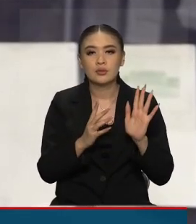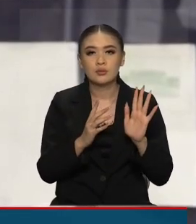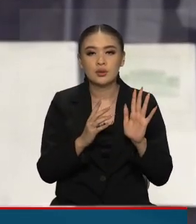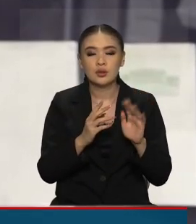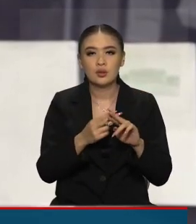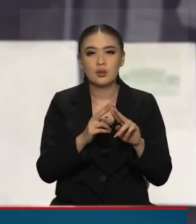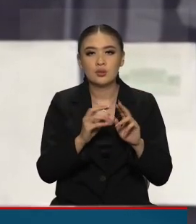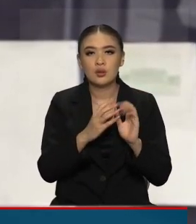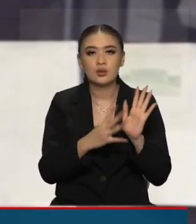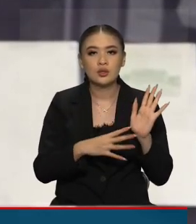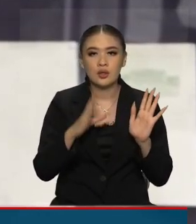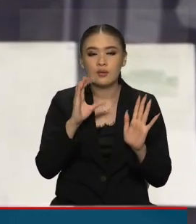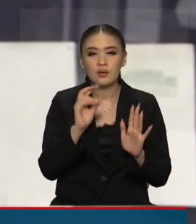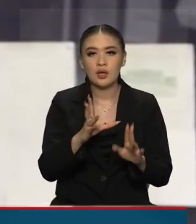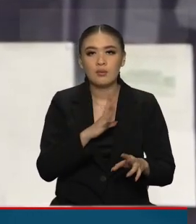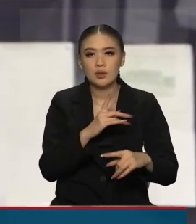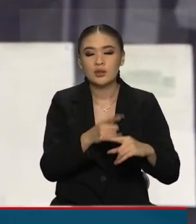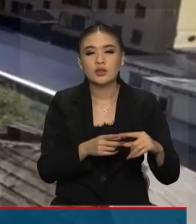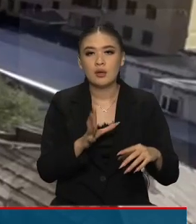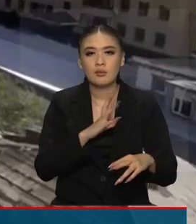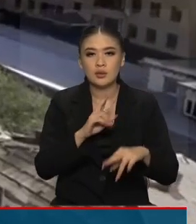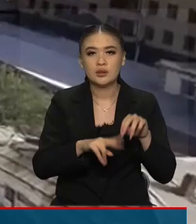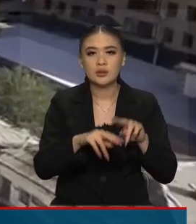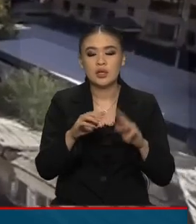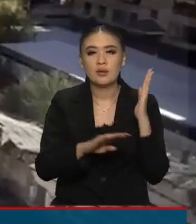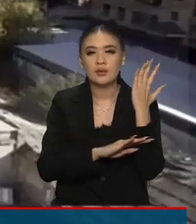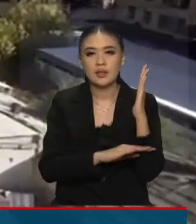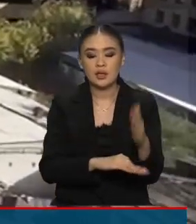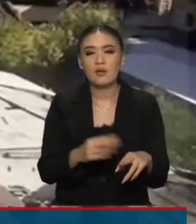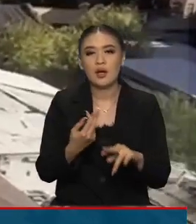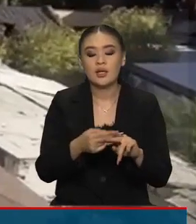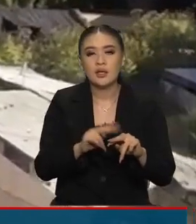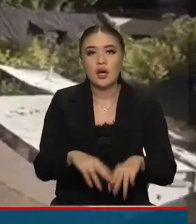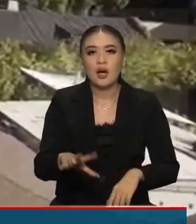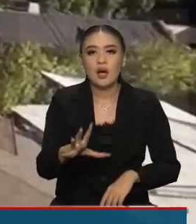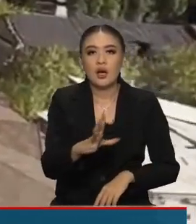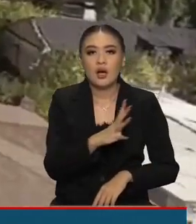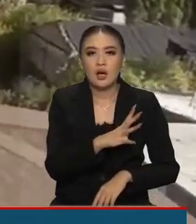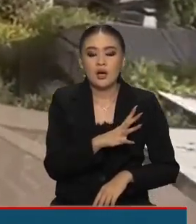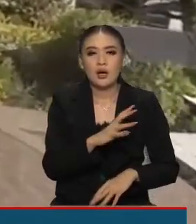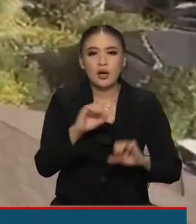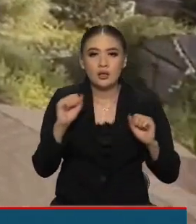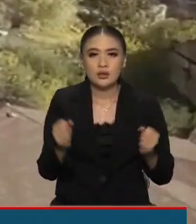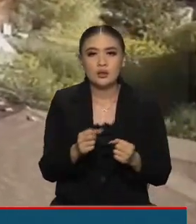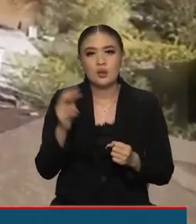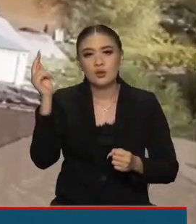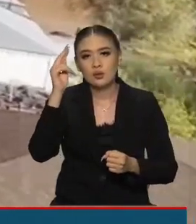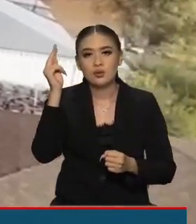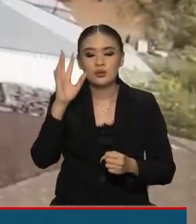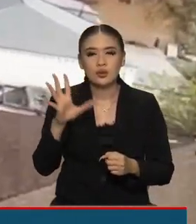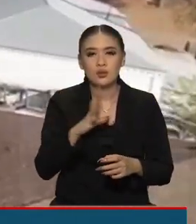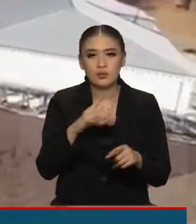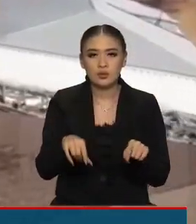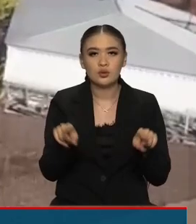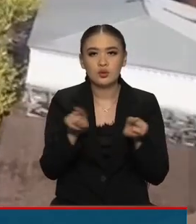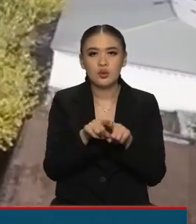ғасырдың екінші жартысында салынған, ағаштан салынған. Бұл нысан сондай-ақ аязды күндері оқушылардың сабаққа бару-бармауы туралы белгі беріп тұрған